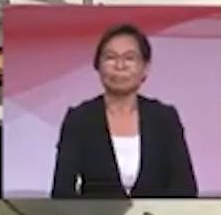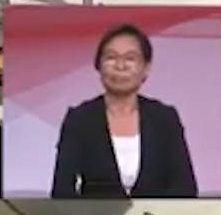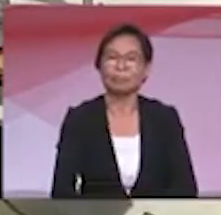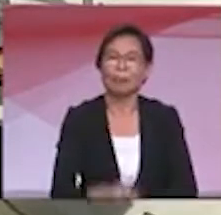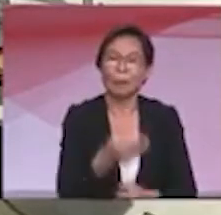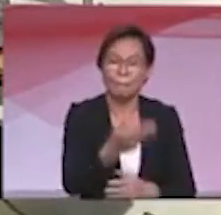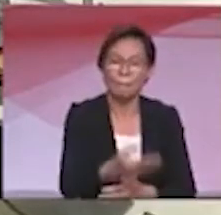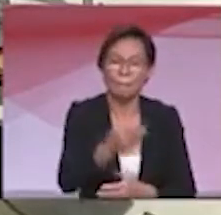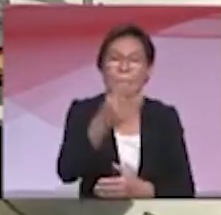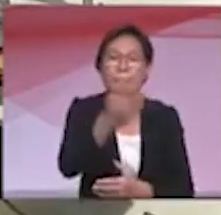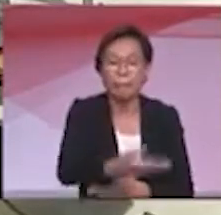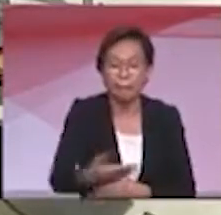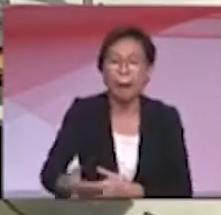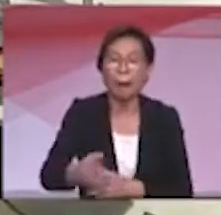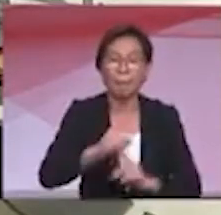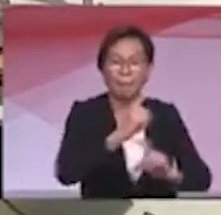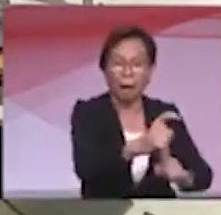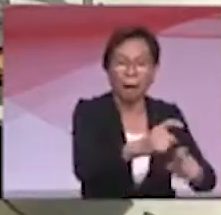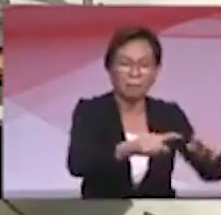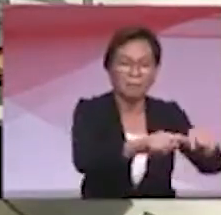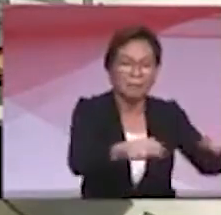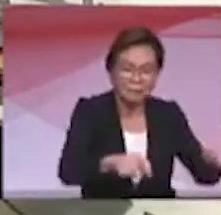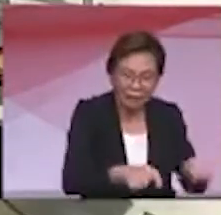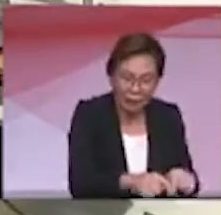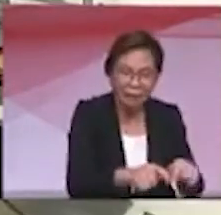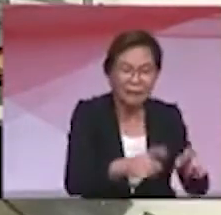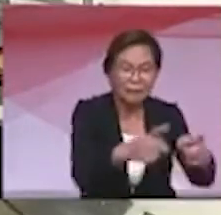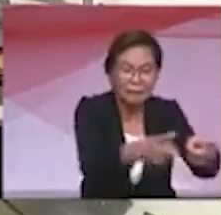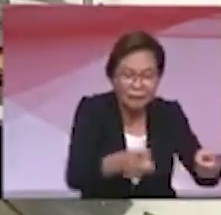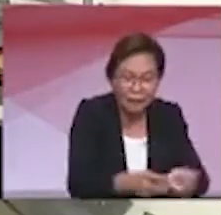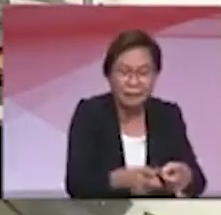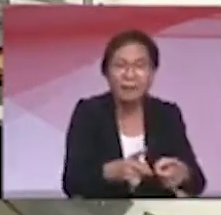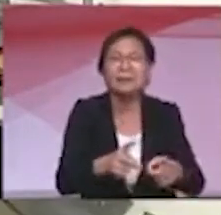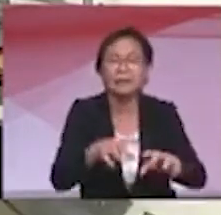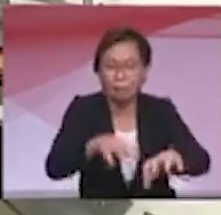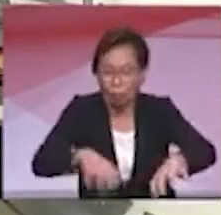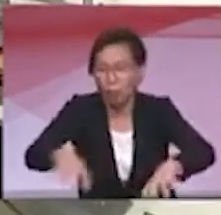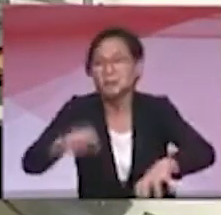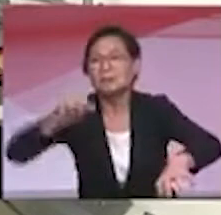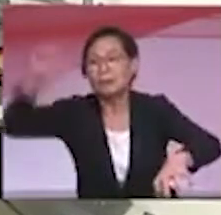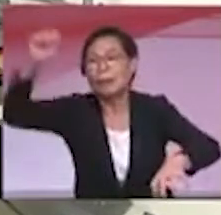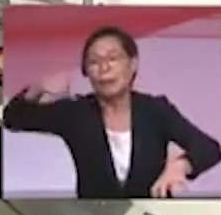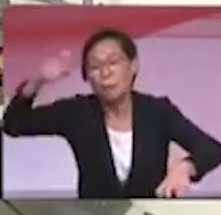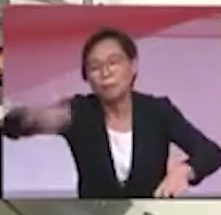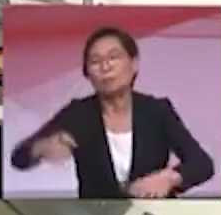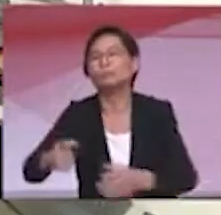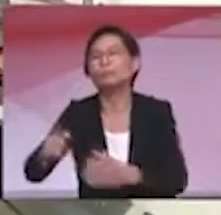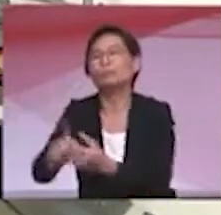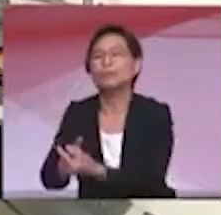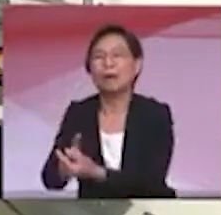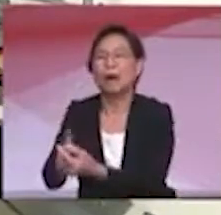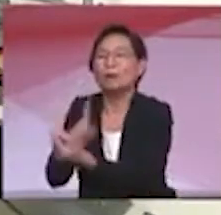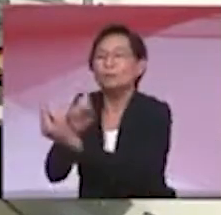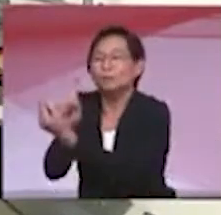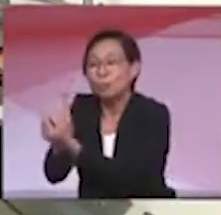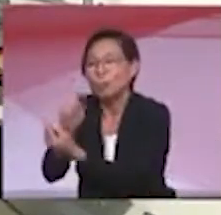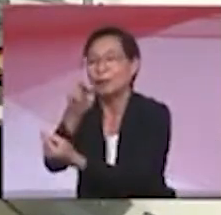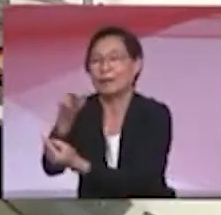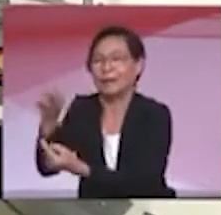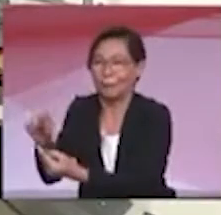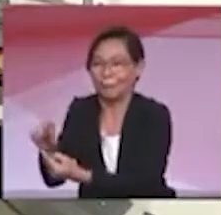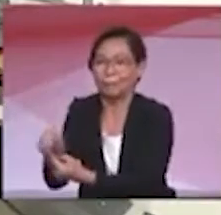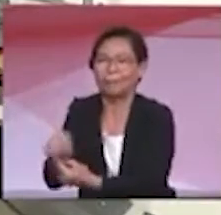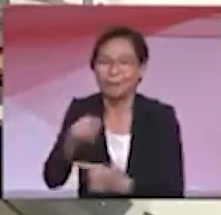barang-barangan keperluan tersebut di daerah-daerah atau di mana-mana kawasan di Sabah, mereka perlu dipastikan dulu bahawa kawasan